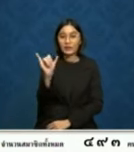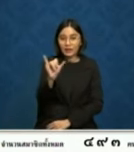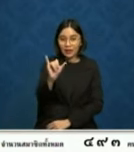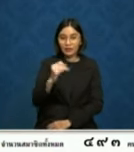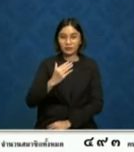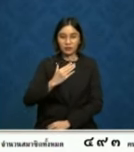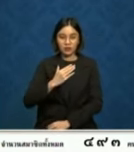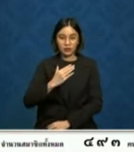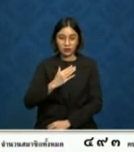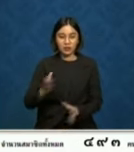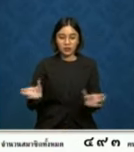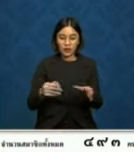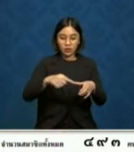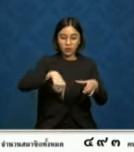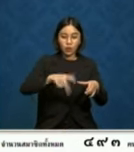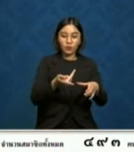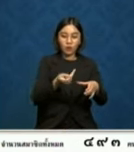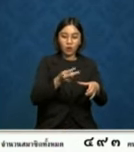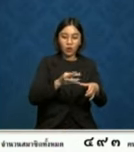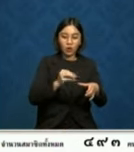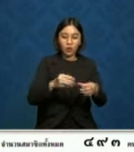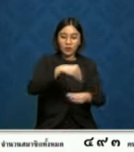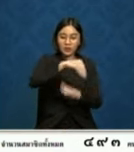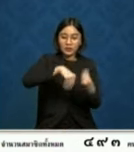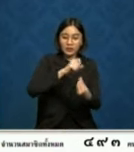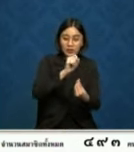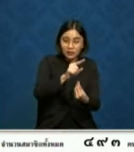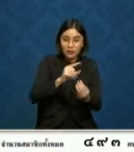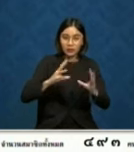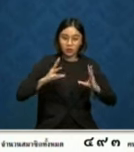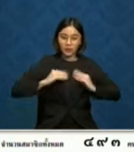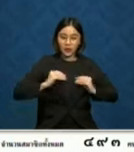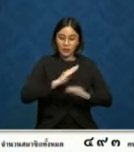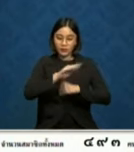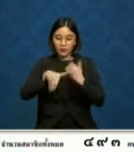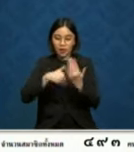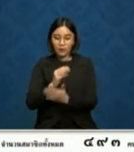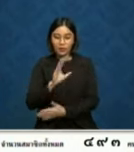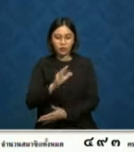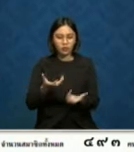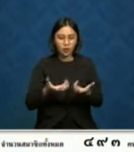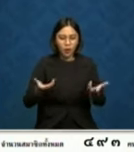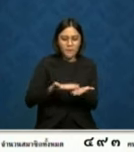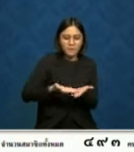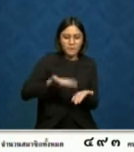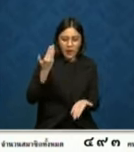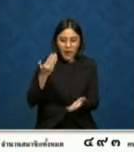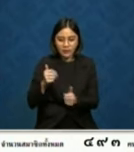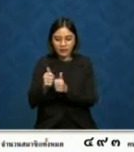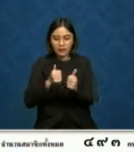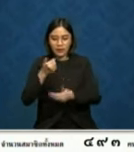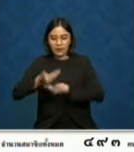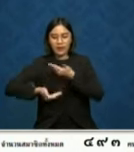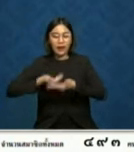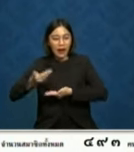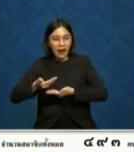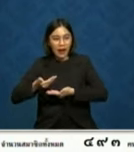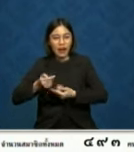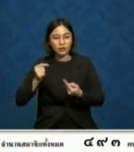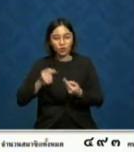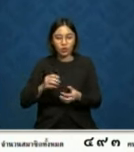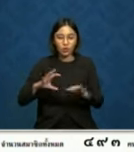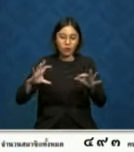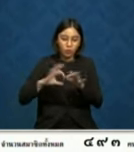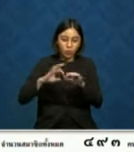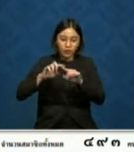ในฐานะที่ท่านอยู่ในคมกิจท่านจะรับสิ่งต่างๆเหล่านี้ของแพงการแข่งขันทานการค้าการลดการผูก